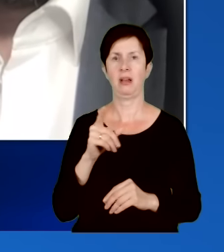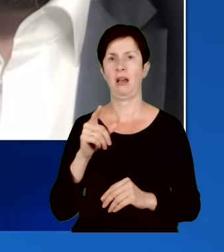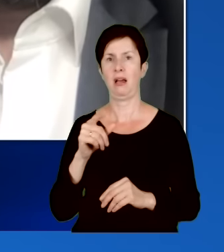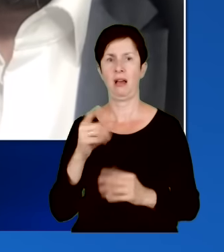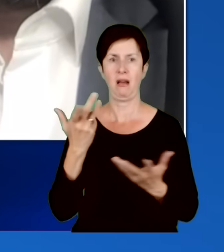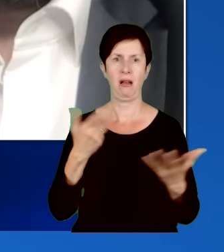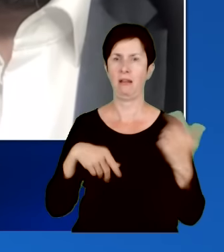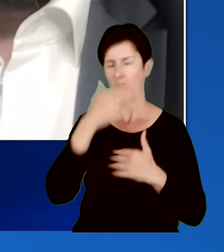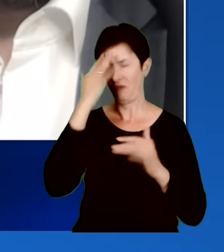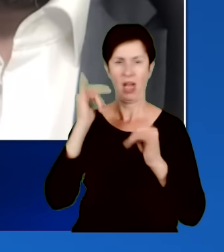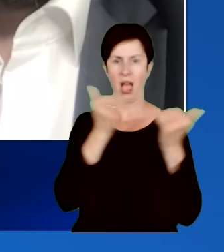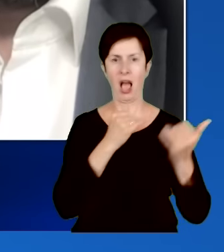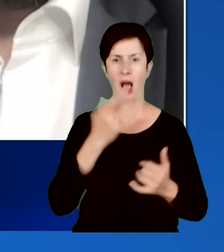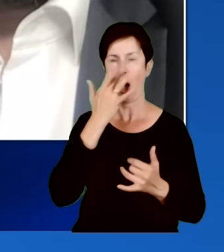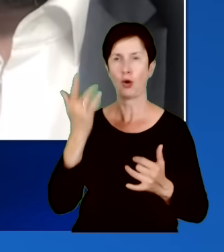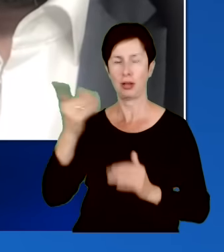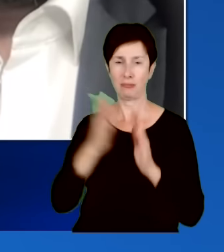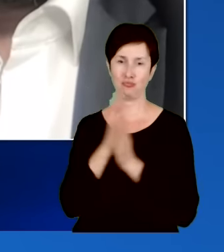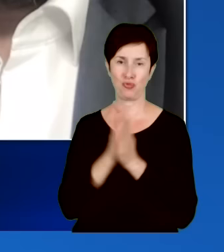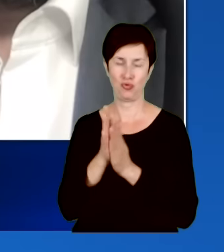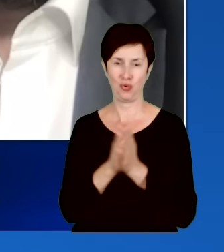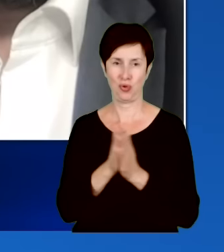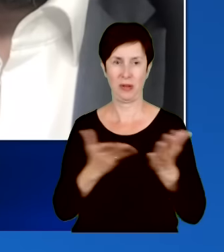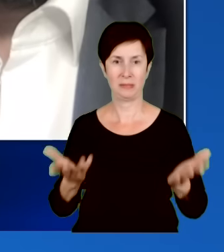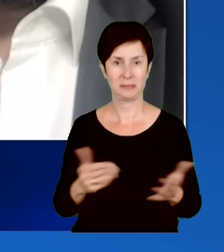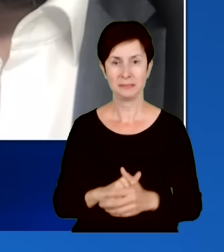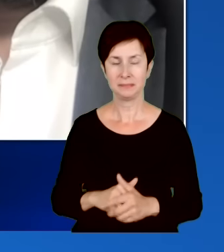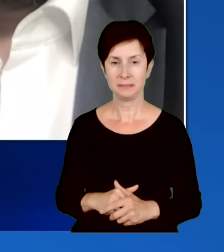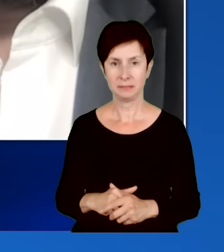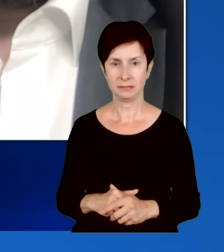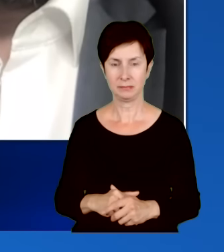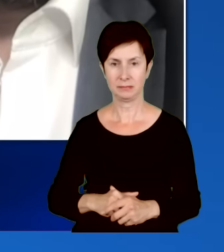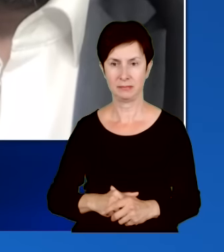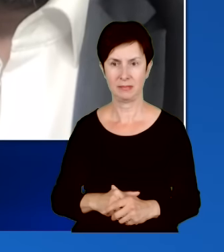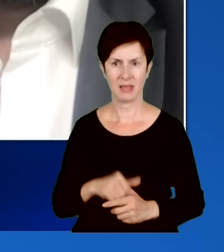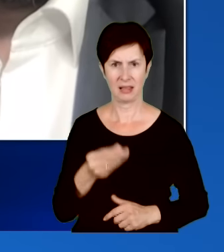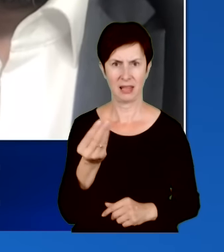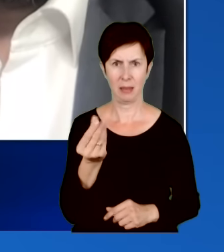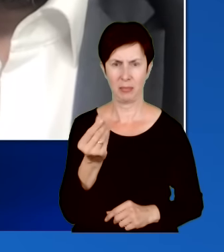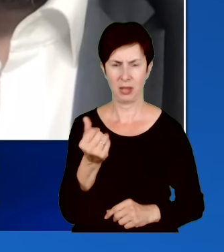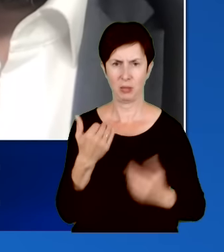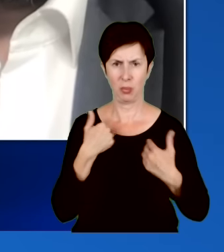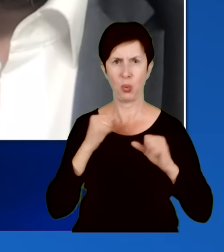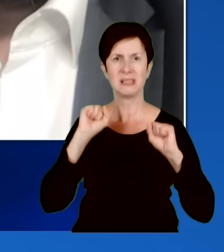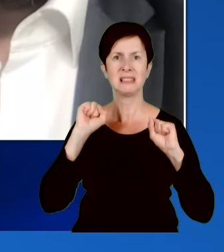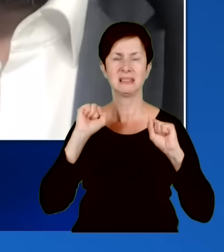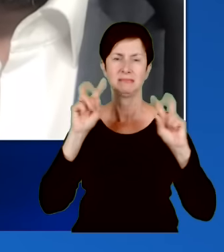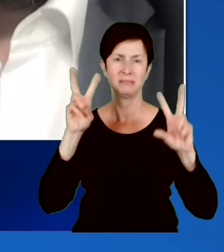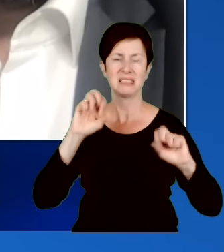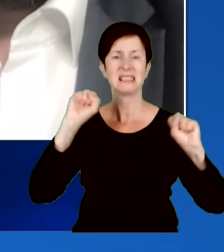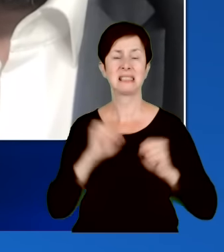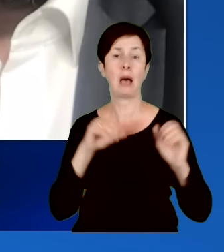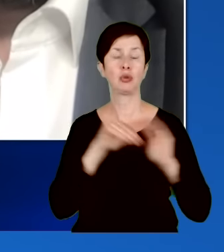do tego doszło doszło do tego 13 grudnia po stworzeniu przecież te pieniądze były mrożone w dużej mierze dlatego że